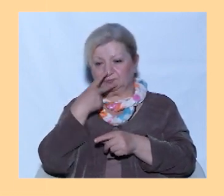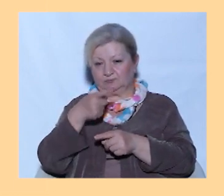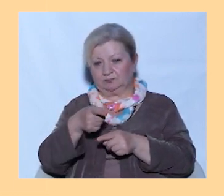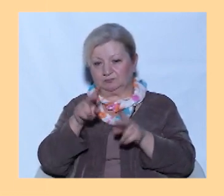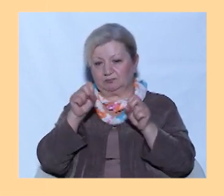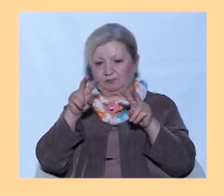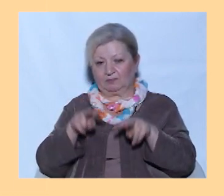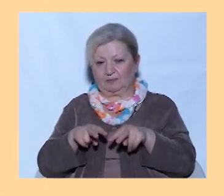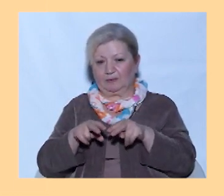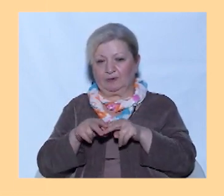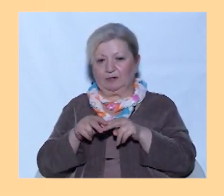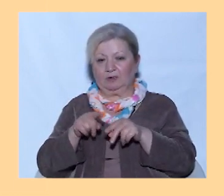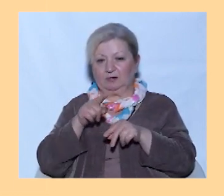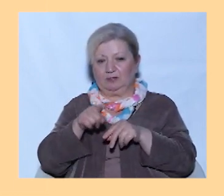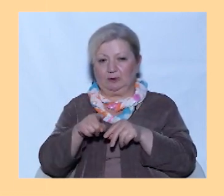აი ასეთი პრინციპით.